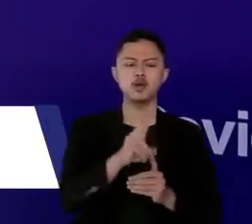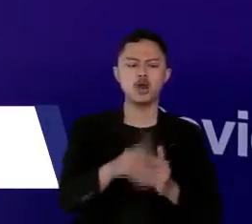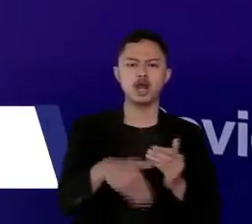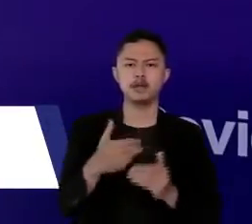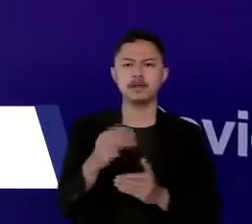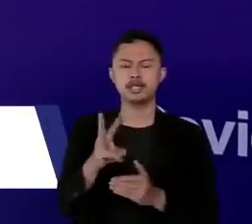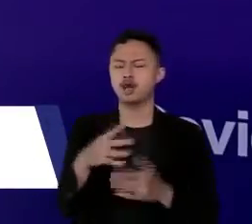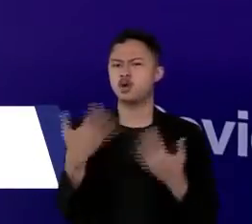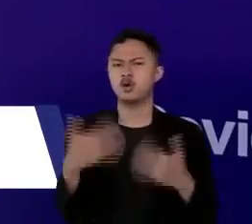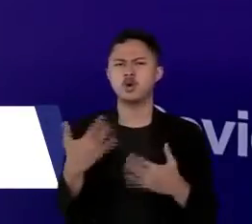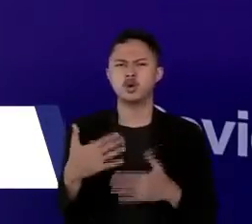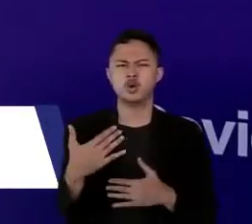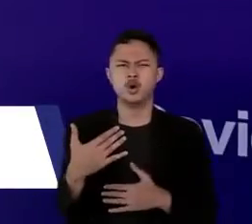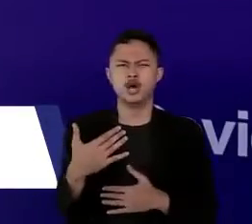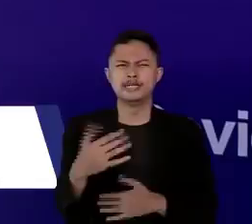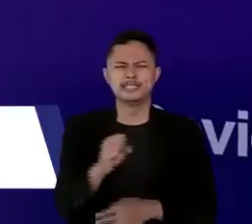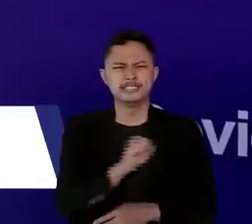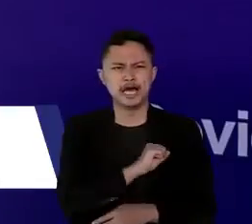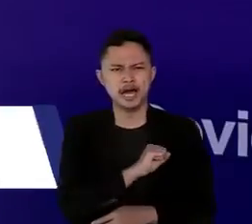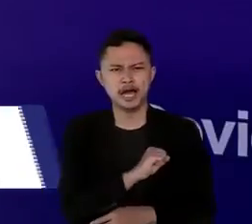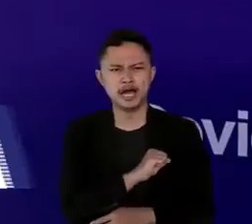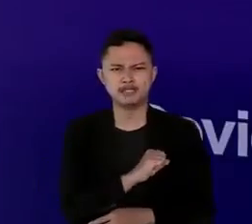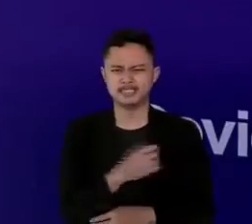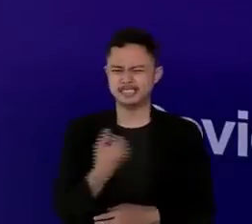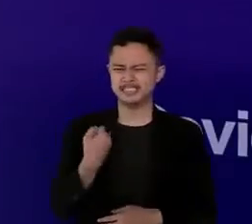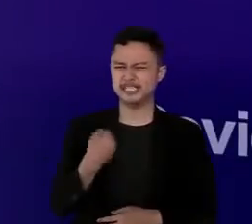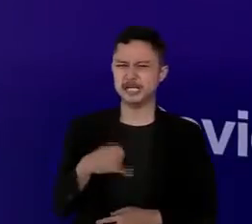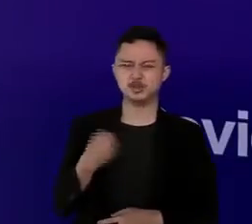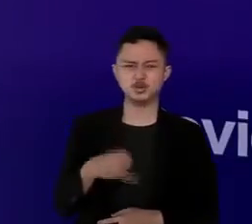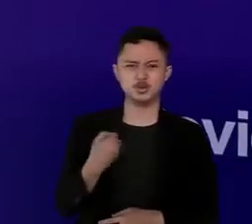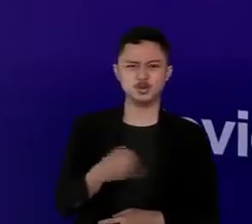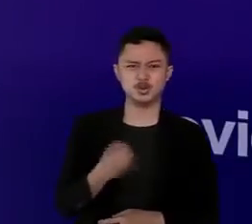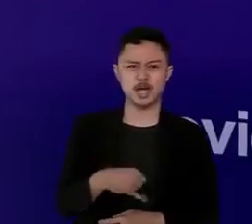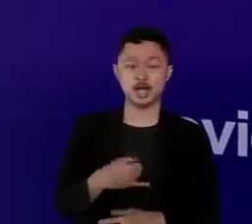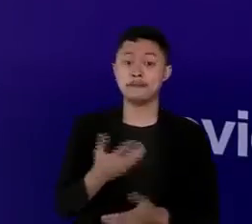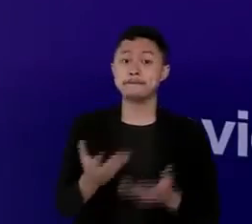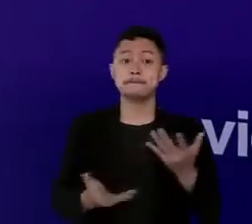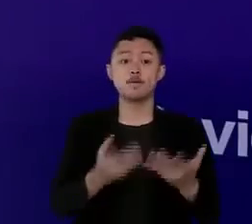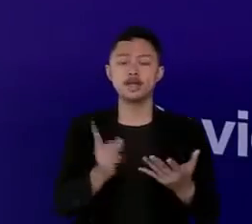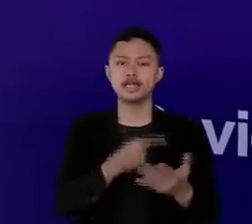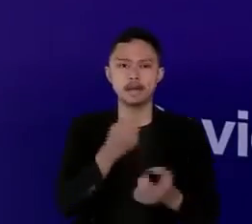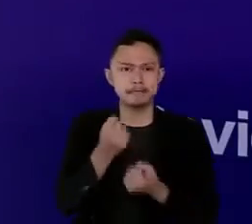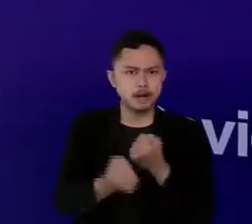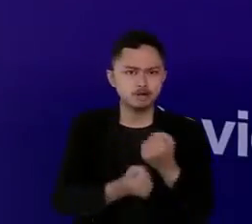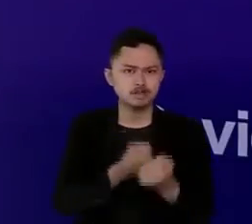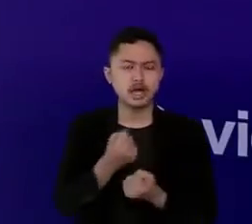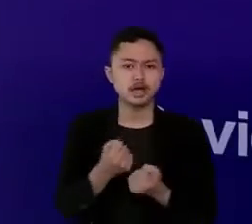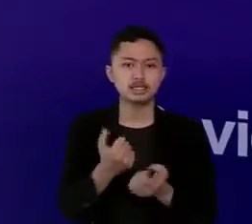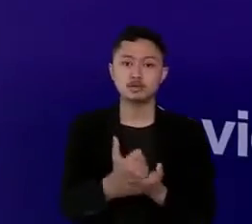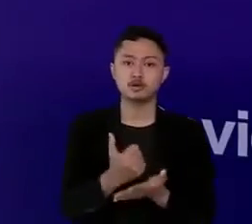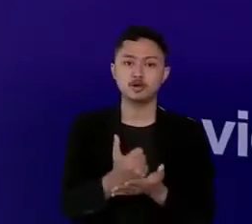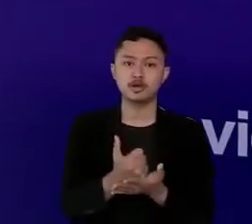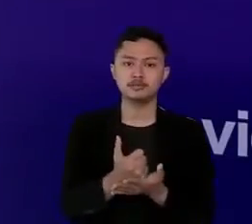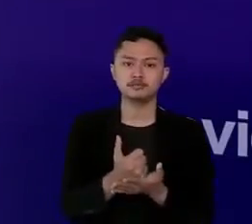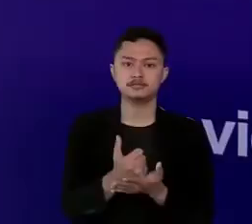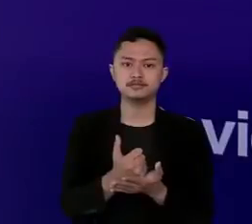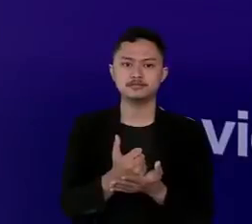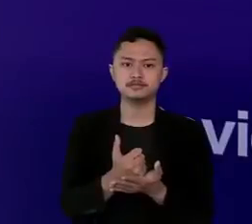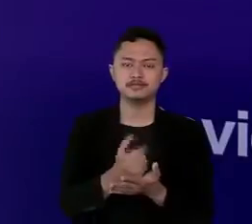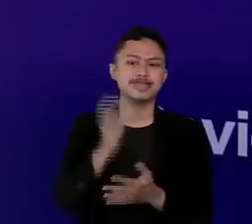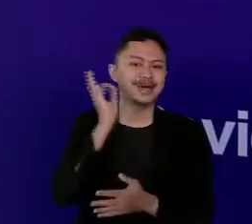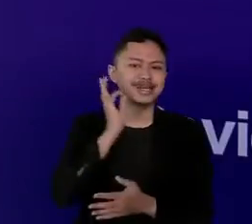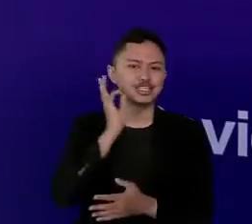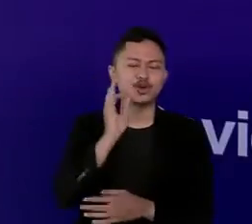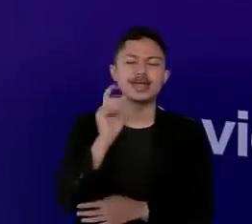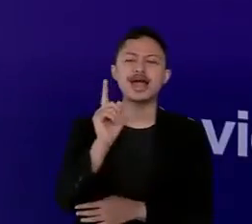betul-betul mengerikan tidak nyaman tidak enak Shakira kita harus berusaha mouth Fancy itu kita